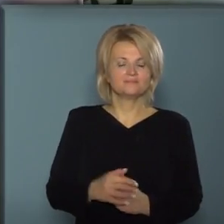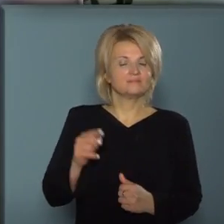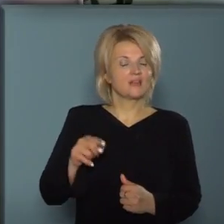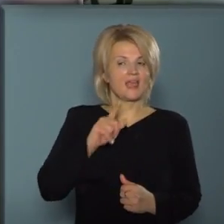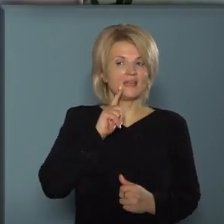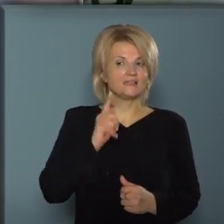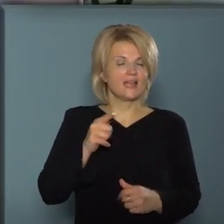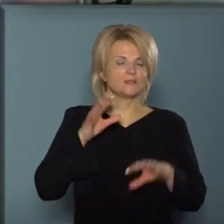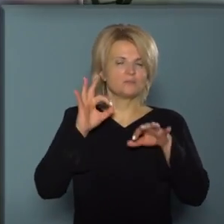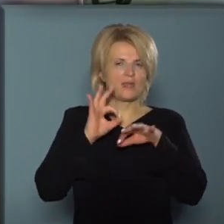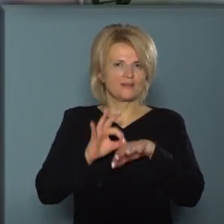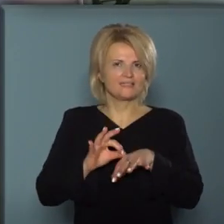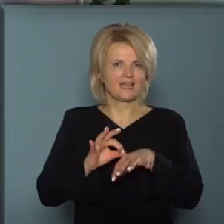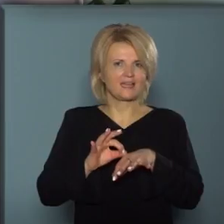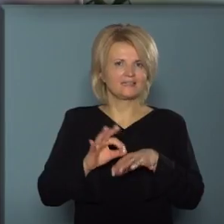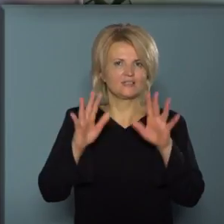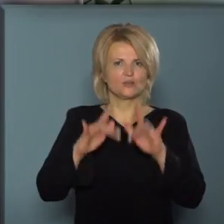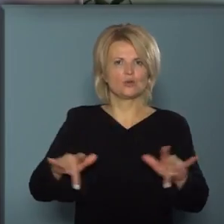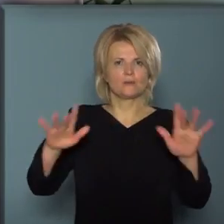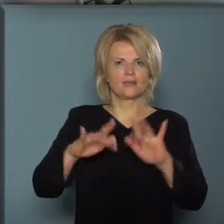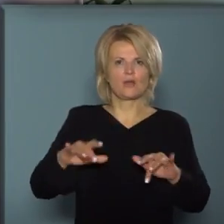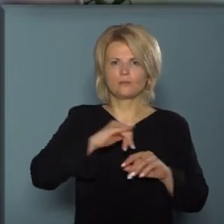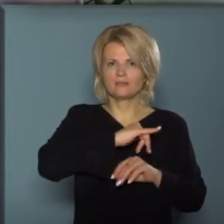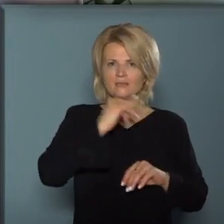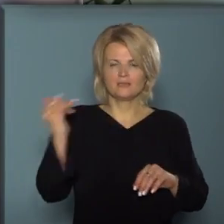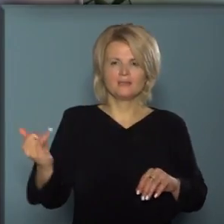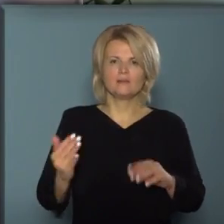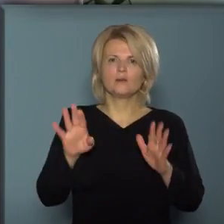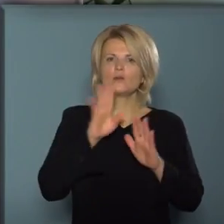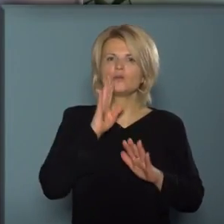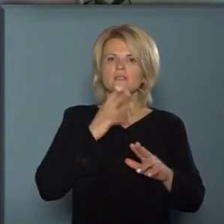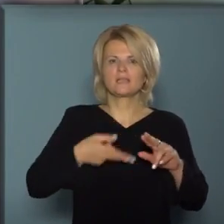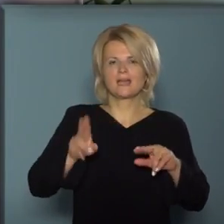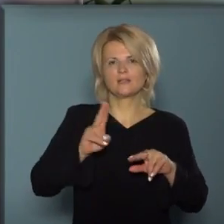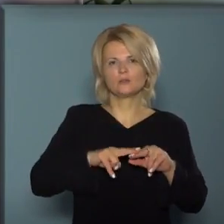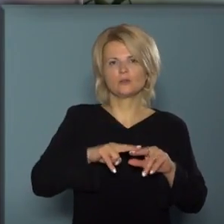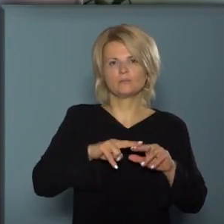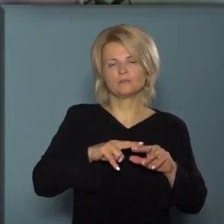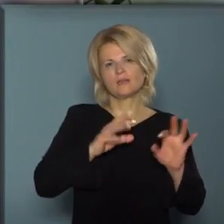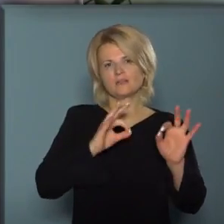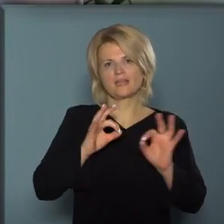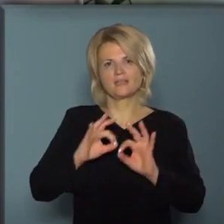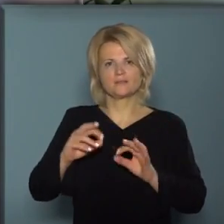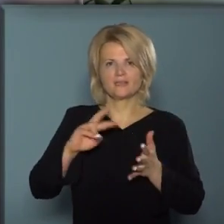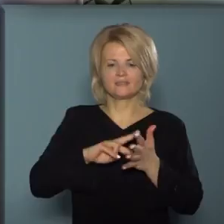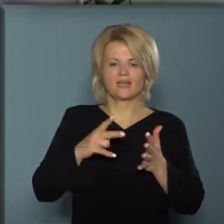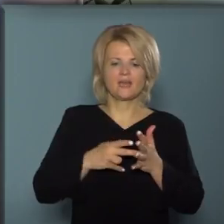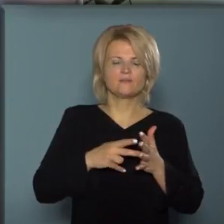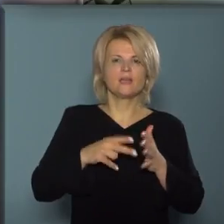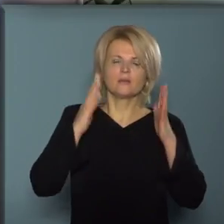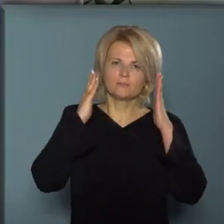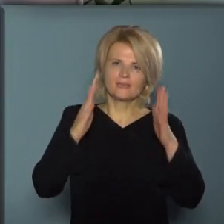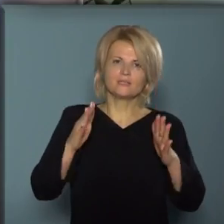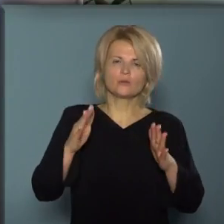lesz igazából a bevezetése a jubileumi évnek, és ősszel tervezünk több nagy rendezvényt, amihez bízom benne, hogy Pest Erzsébet